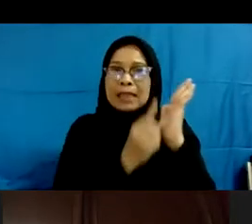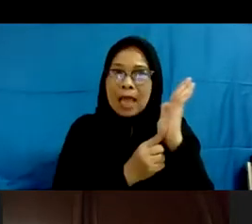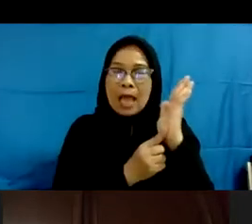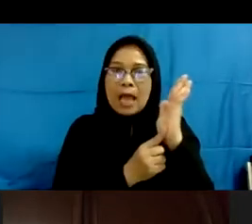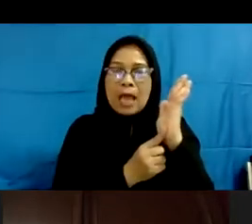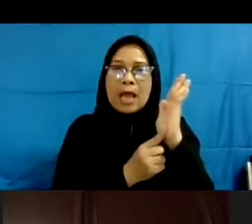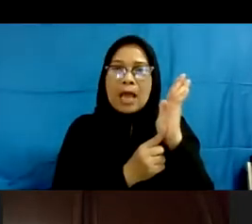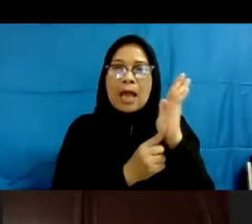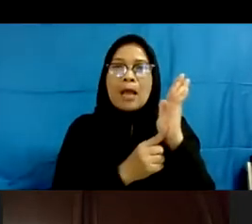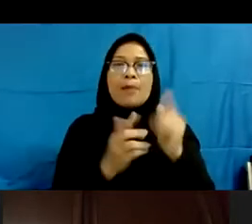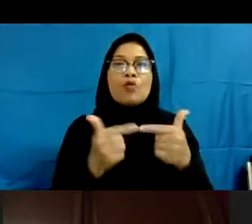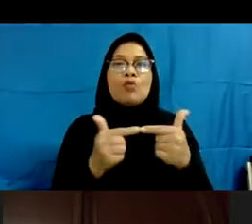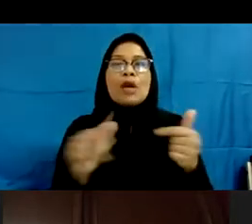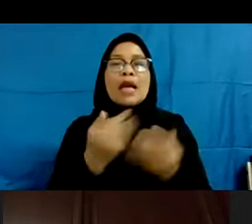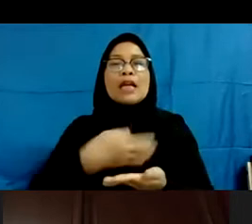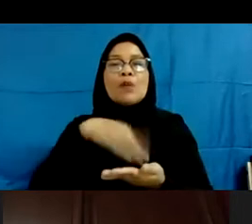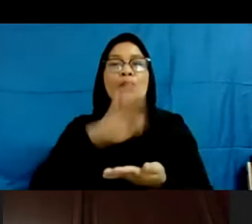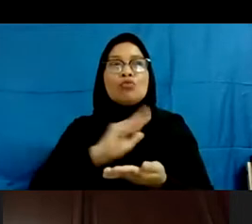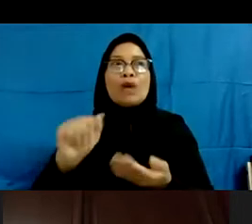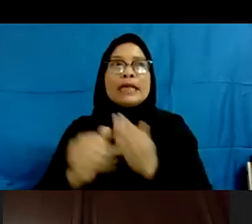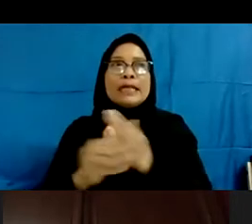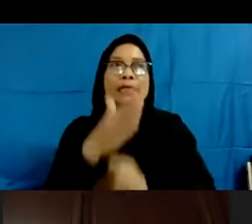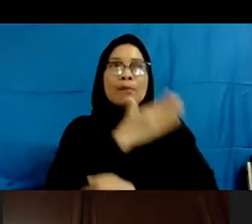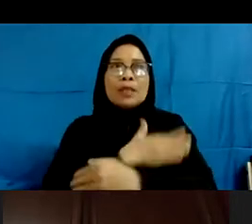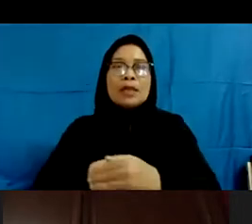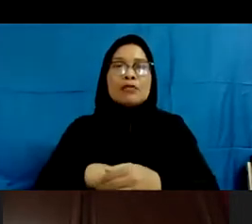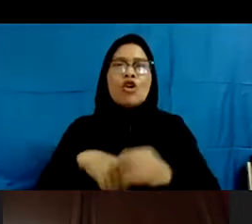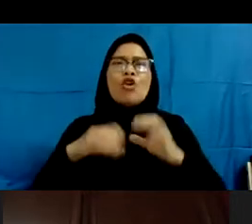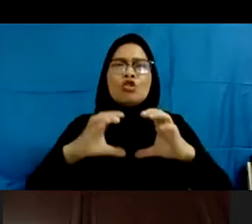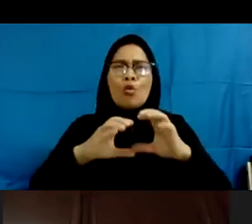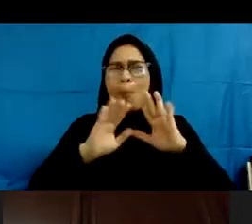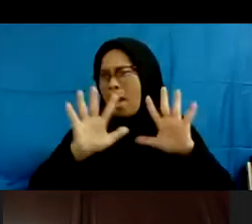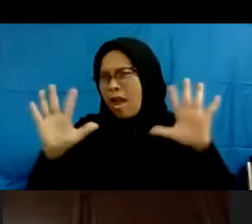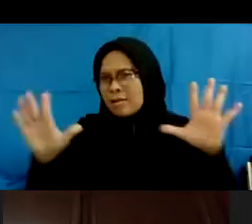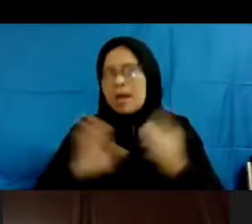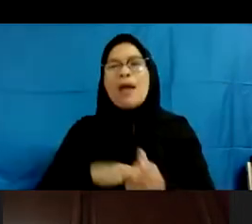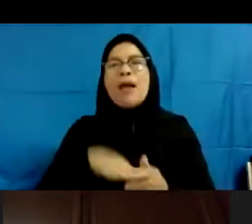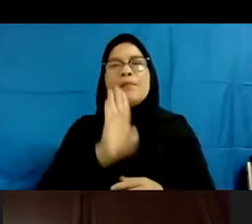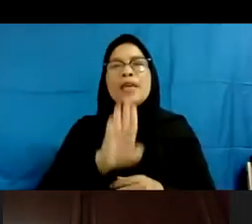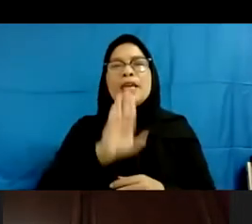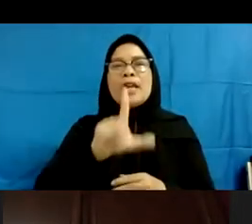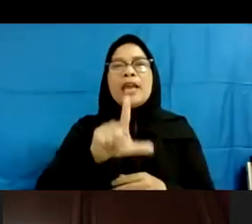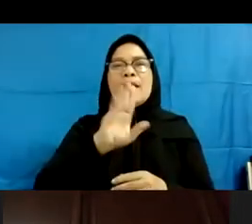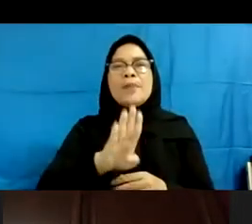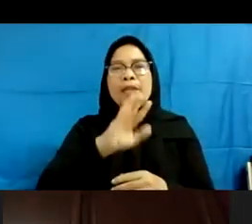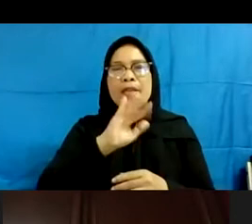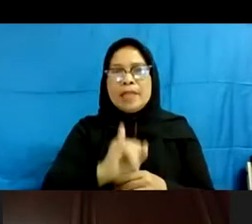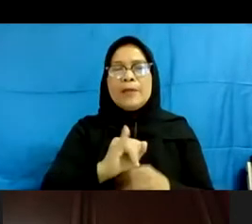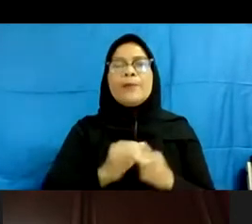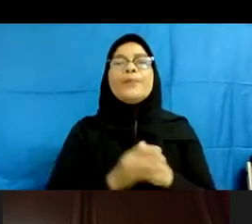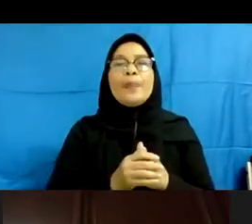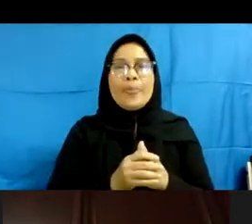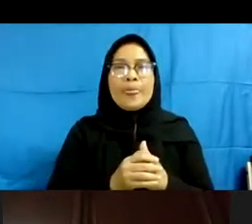dengan kebutuhan-kebutuhan penyandang disabilitas. Jadi cukup banyak perannya BLBI ini, sehingga apa